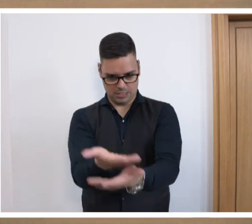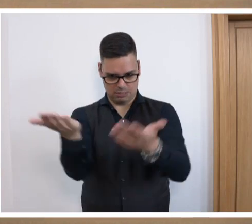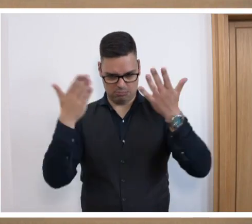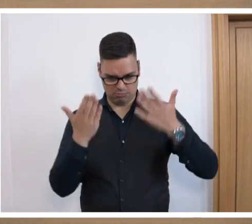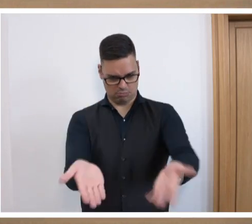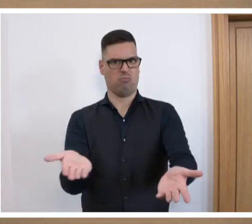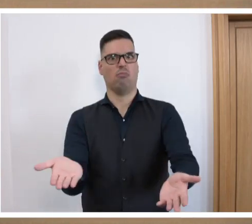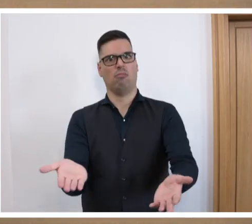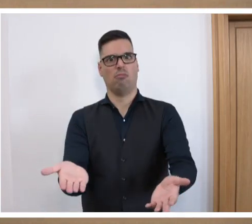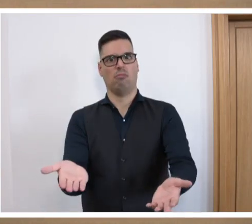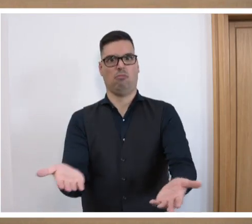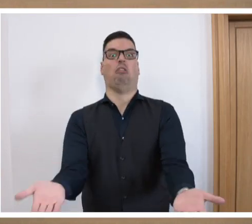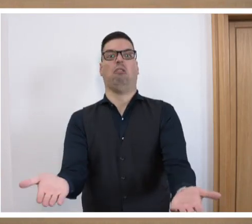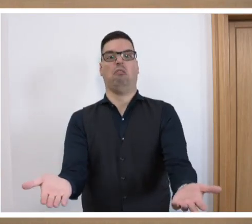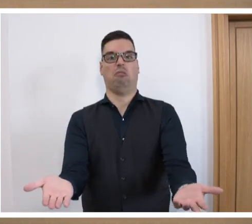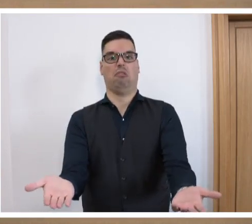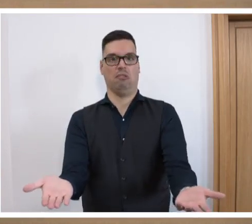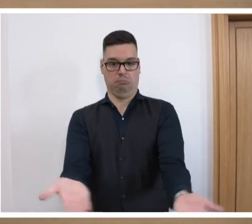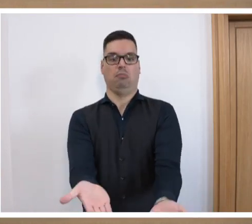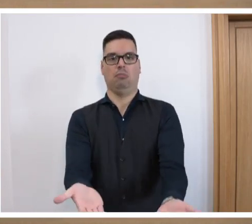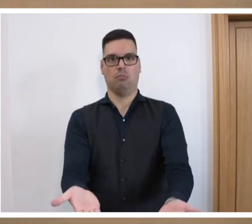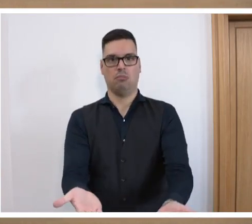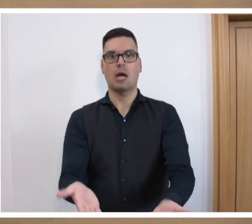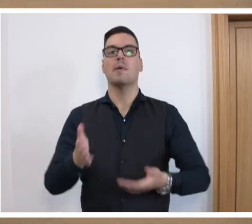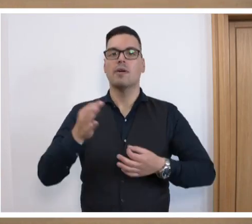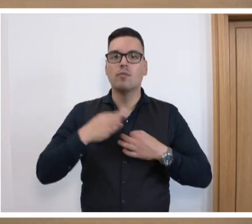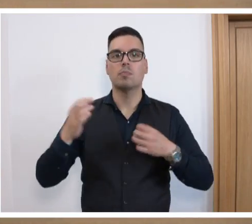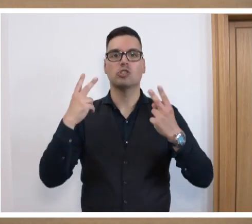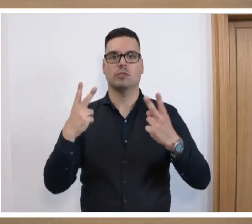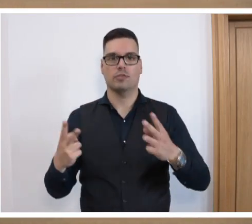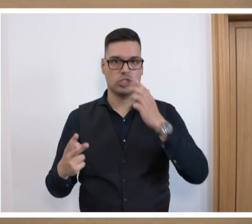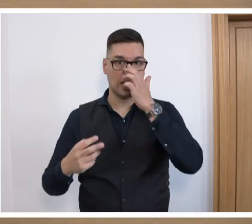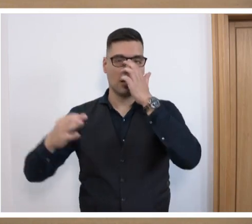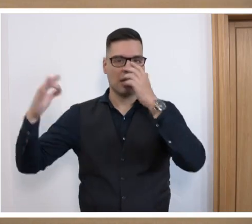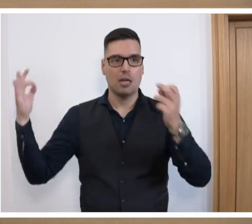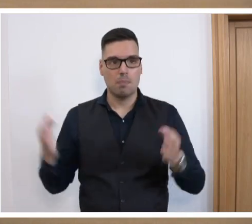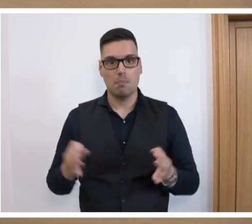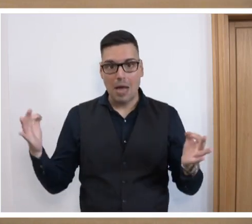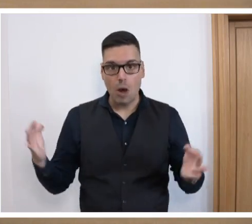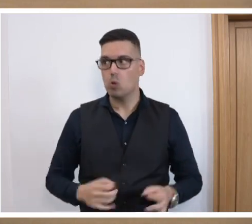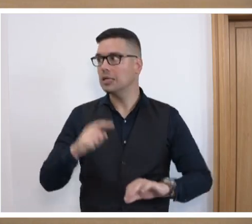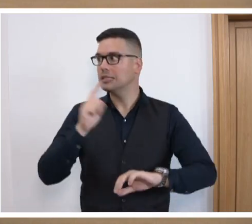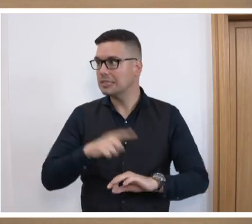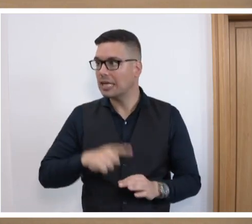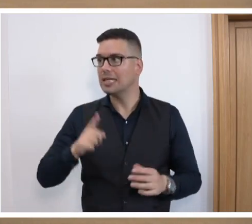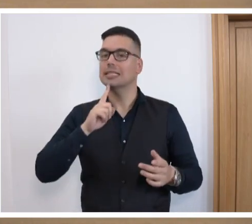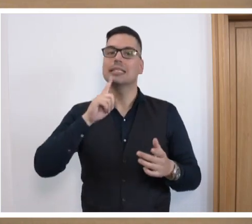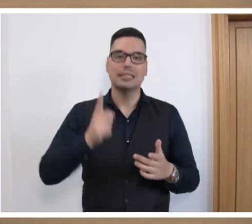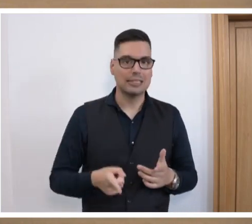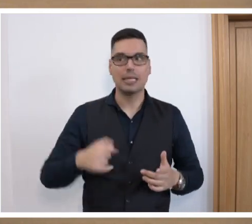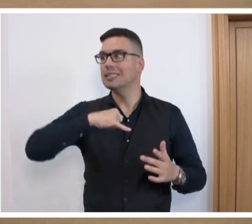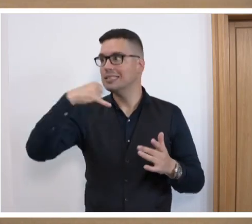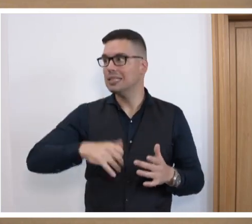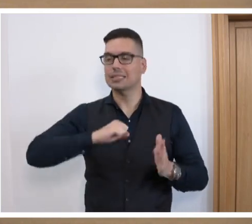Konsens hinbekommen sollen. Wenn wir schauen, aber was mir wichtig ist, wir brauchen Zeit. Zu sagen, jetzt